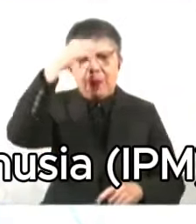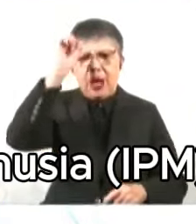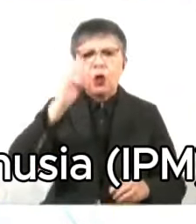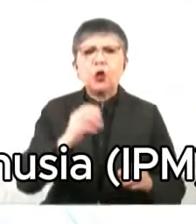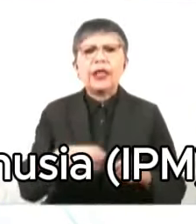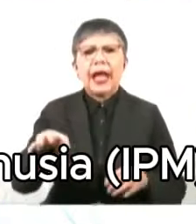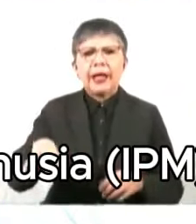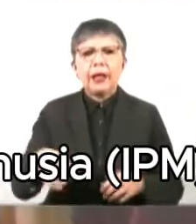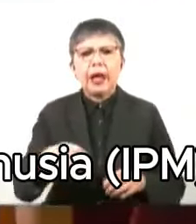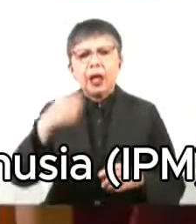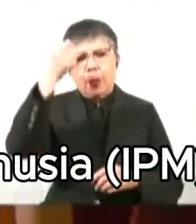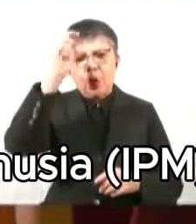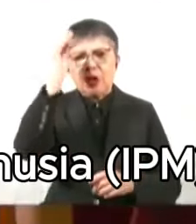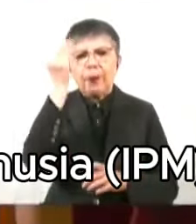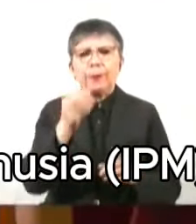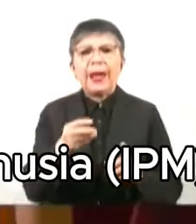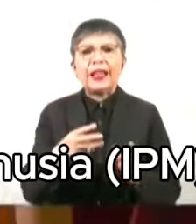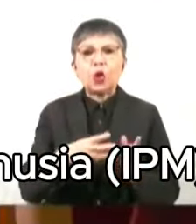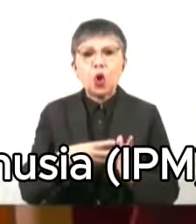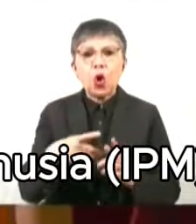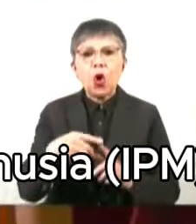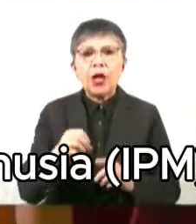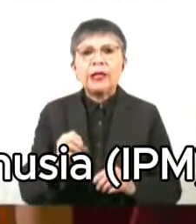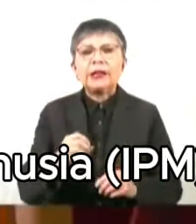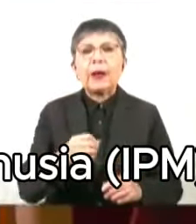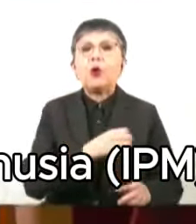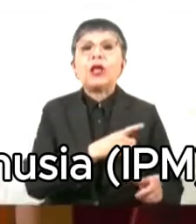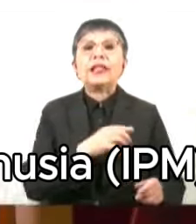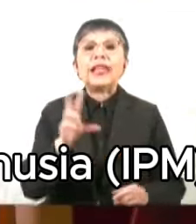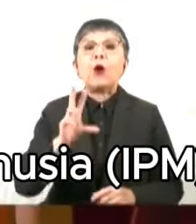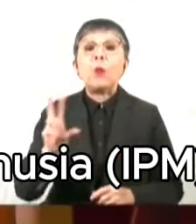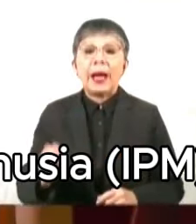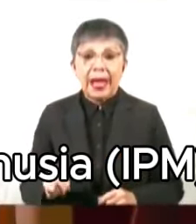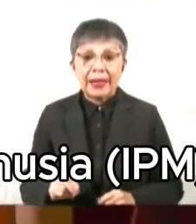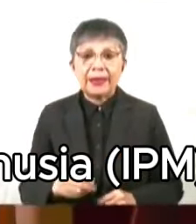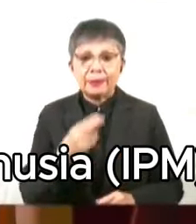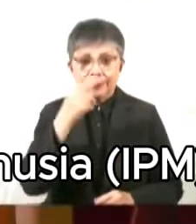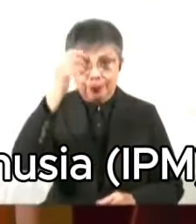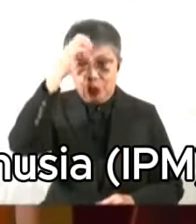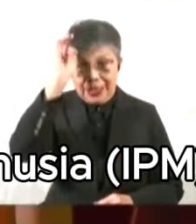Dua Depok Bekasi Metro sisanya Kapolda Jawa bar